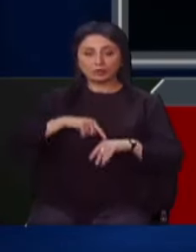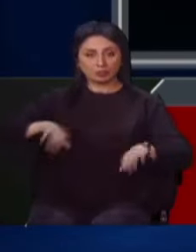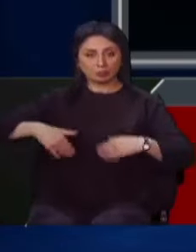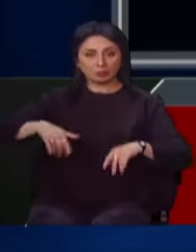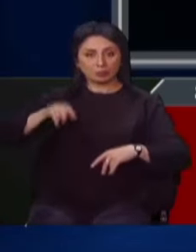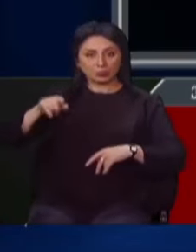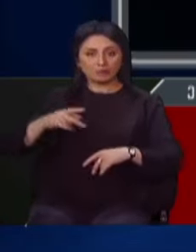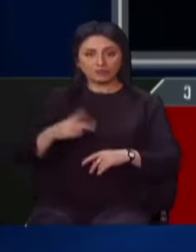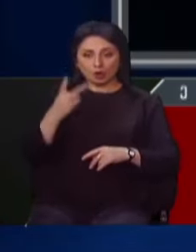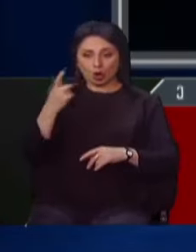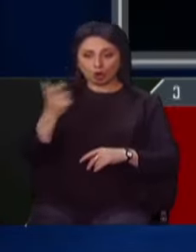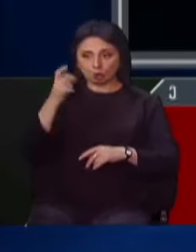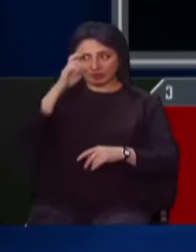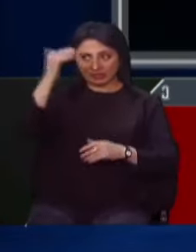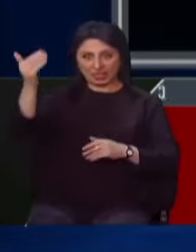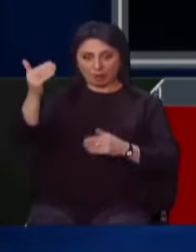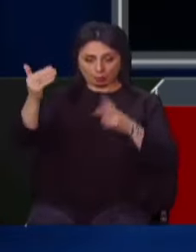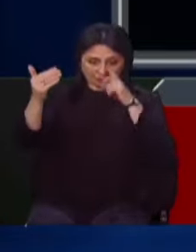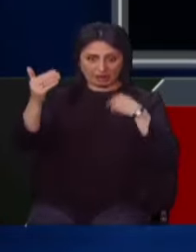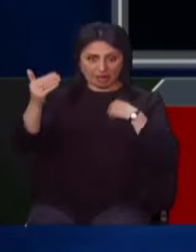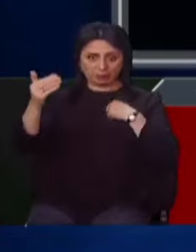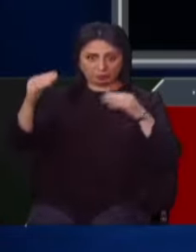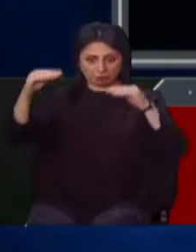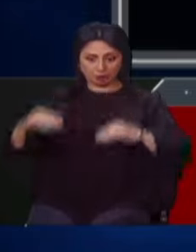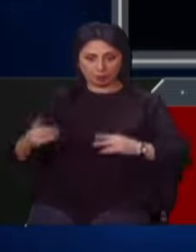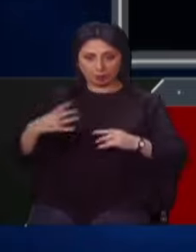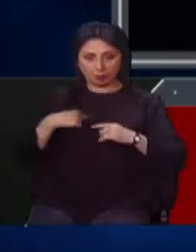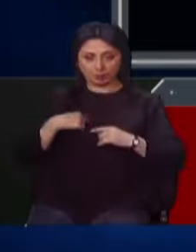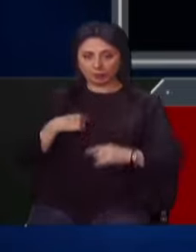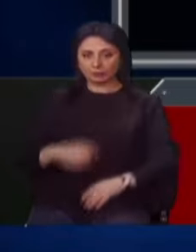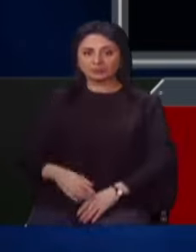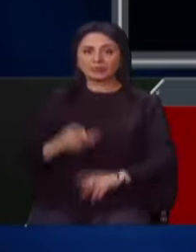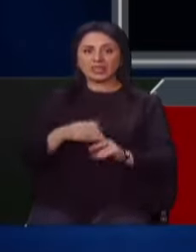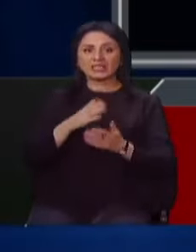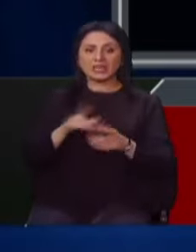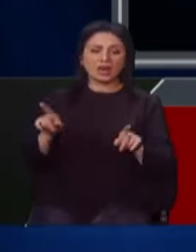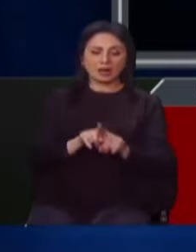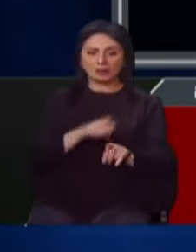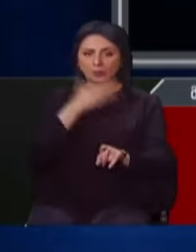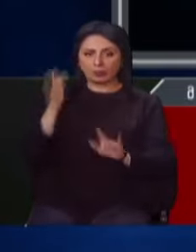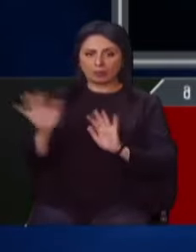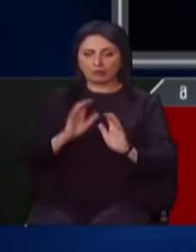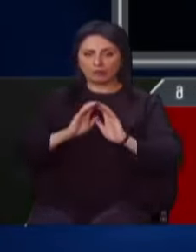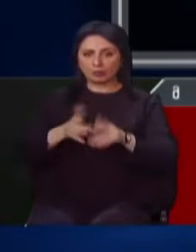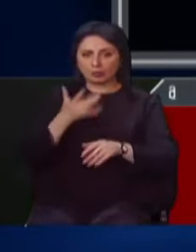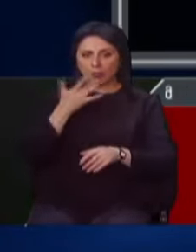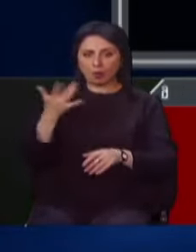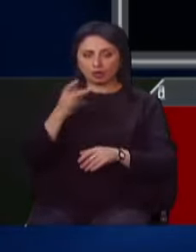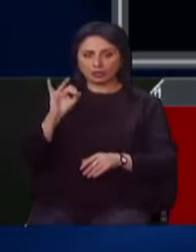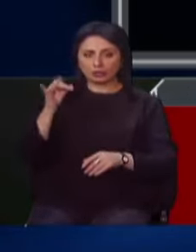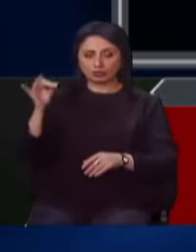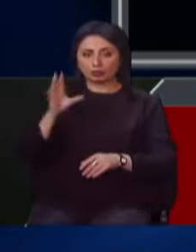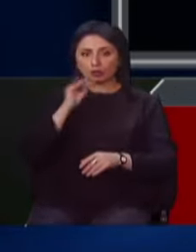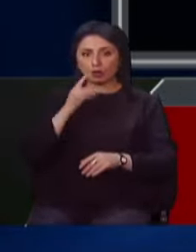სულისკვეთებას, რომელიც ორ სუვერენულ სახელმწიფოს შორის უნდა იყოს ჩამოყალიბებული. ეს არის უპრეცედენტო მოვლენა მსოფლიო პოლიტიკის